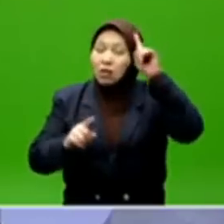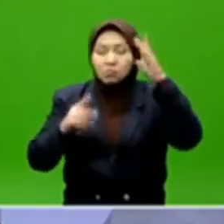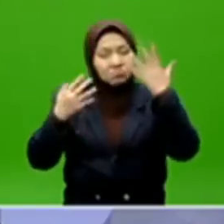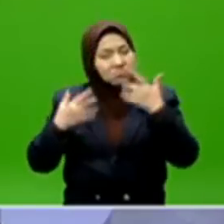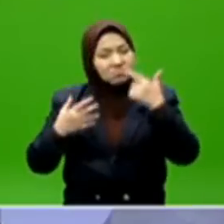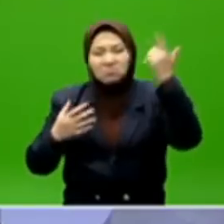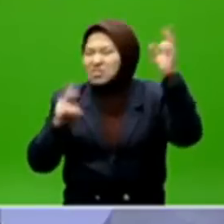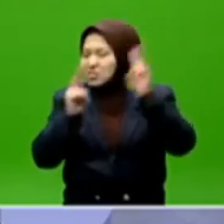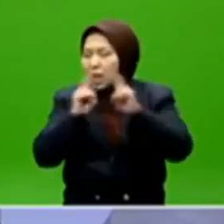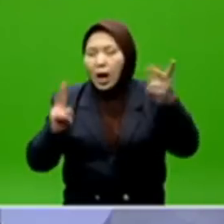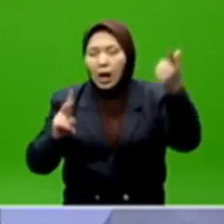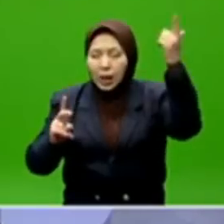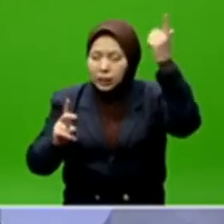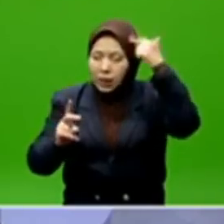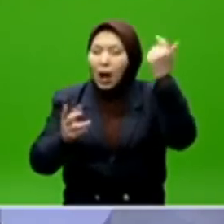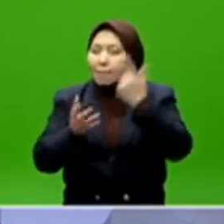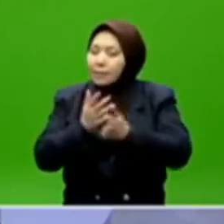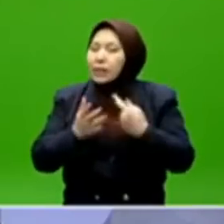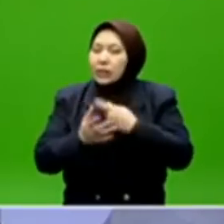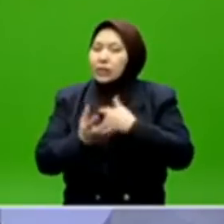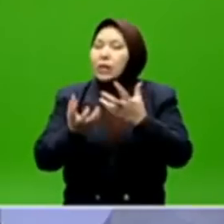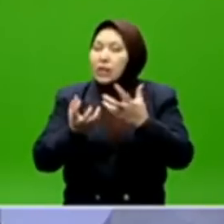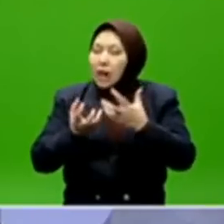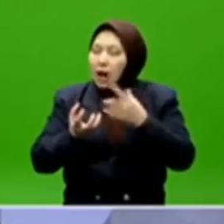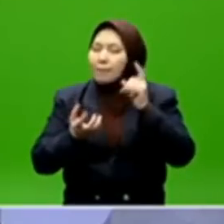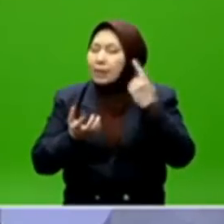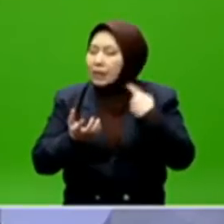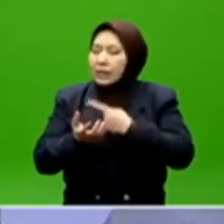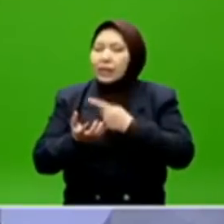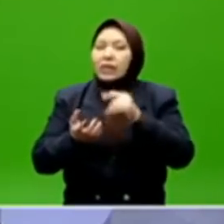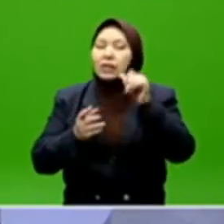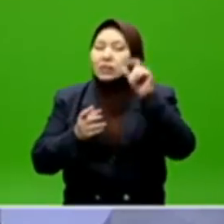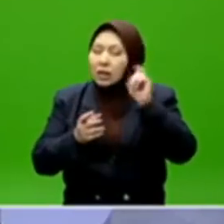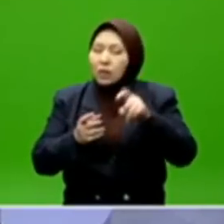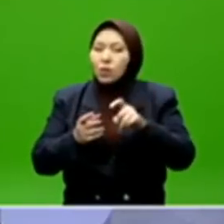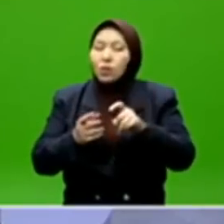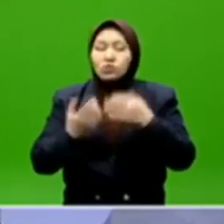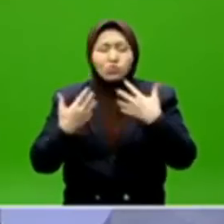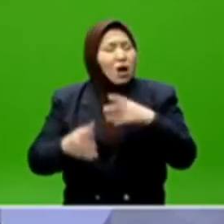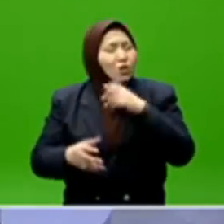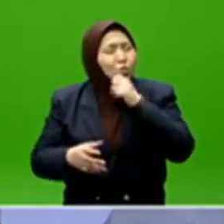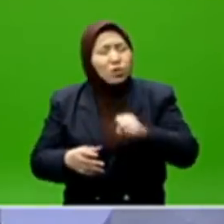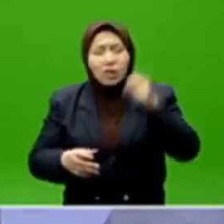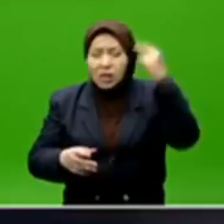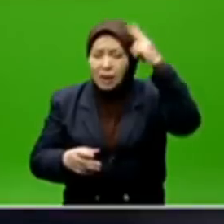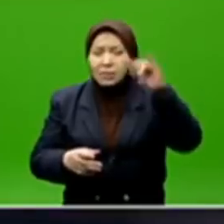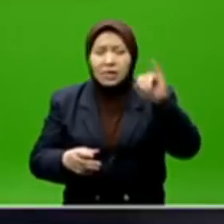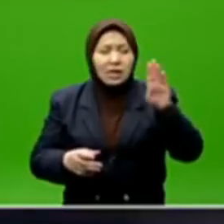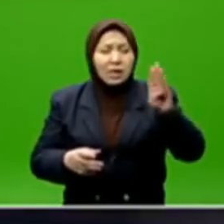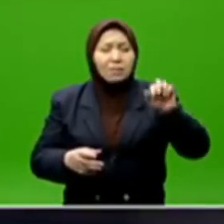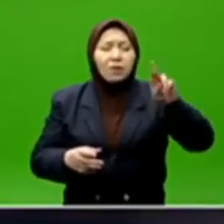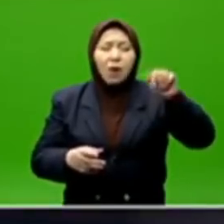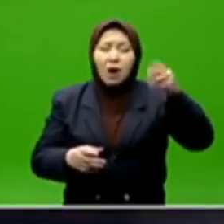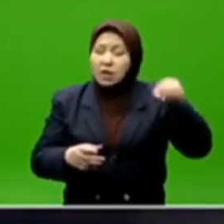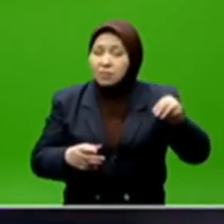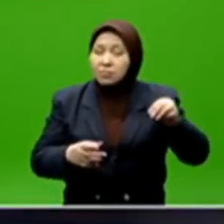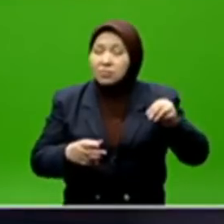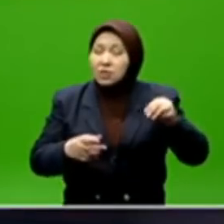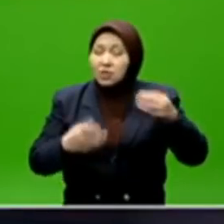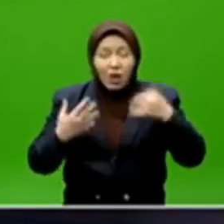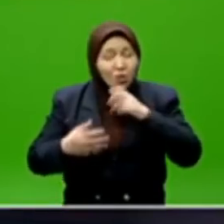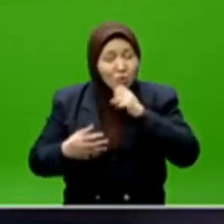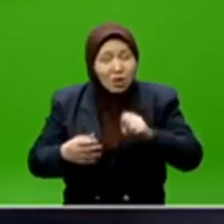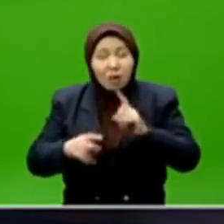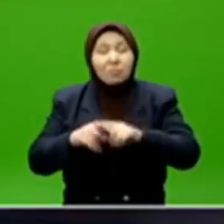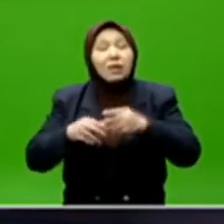apakah keperluan keperluan kita. Dan dah tua Nabi Ibrahim dikurniakan anak. Jadi nak